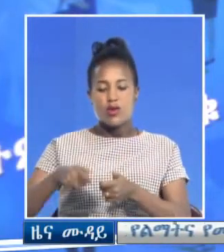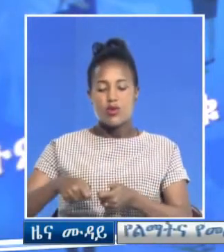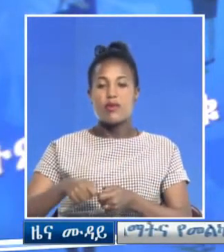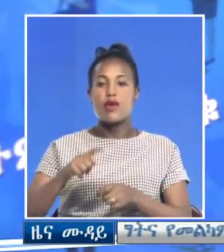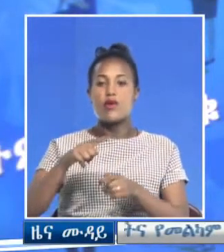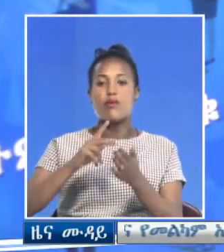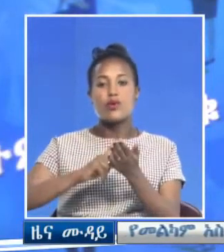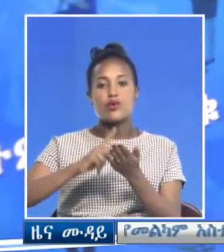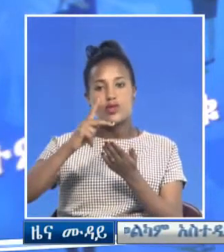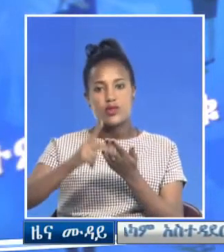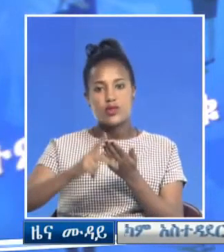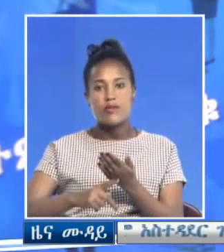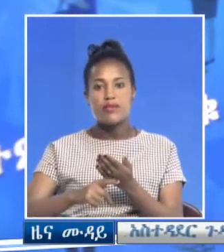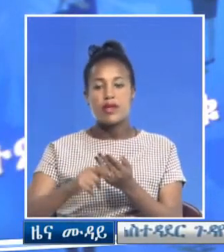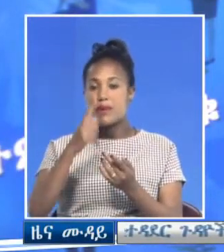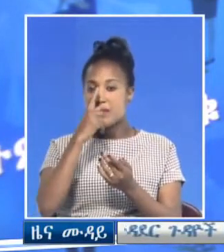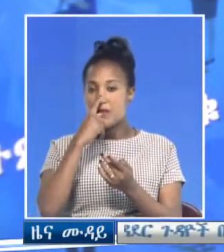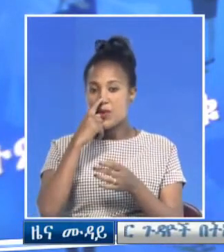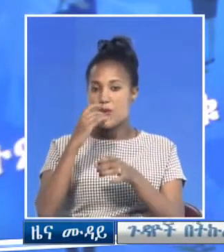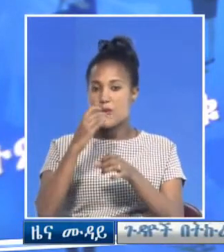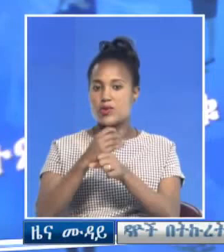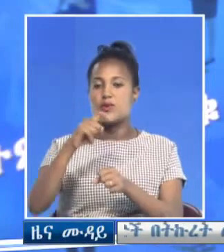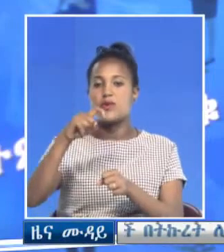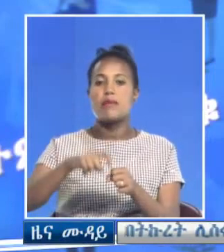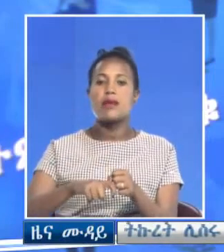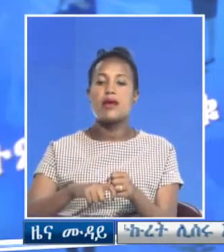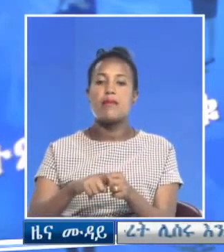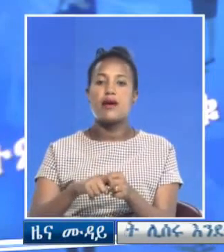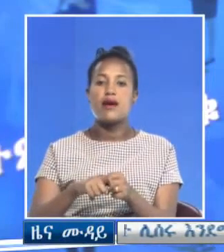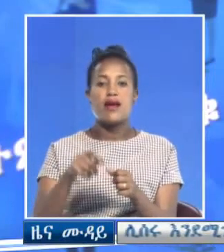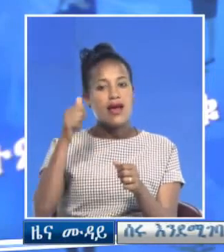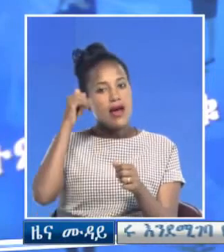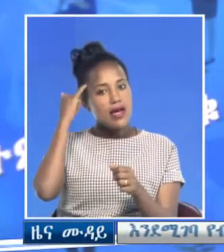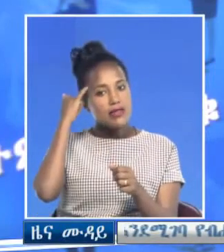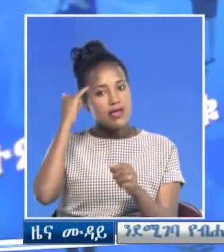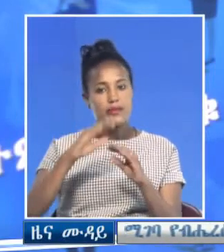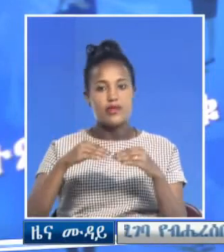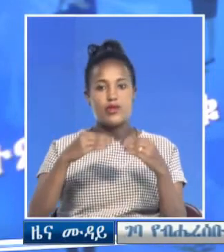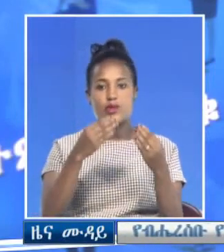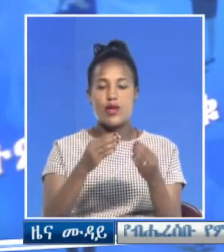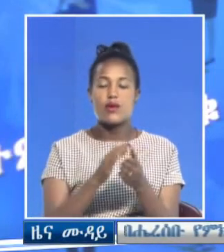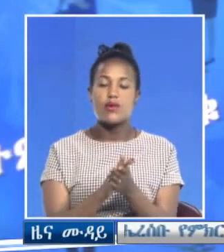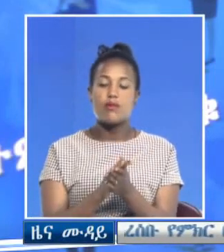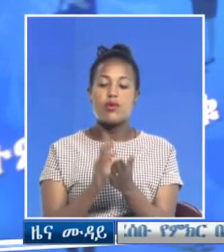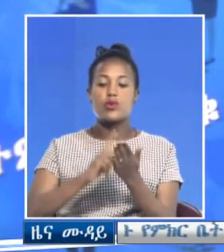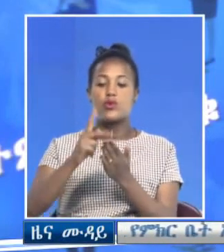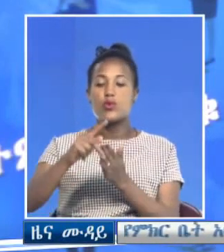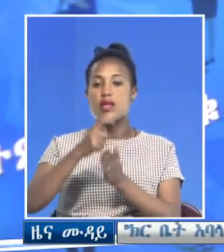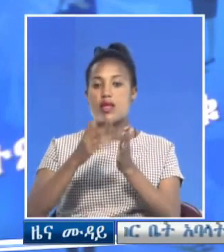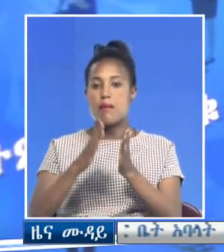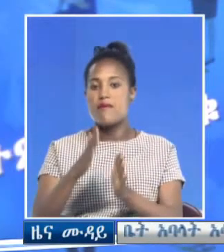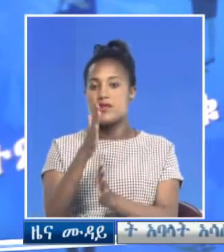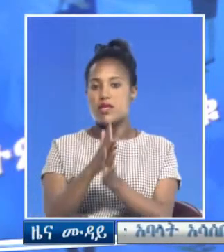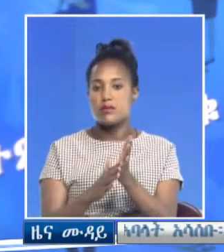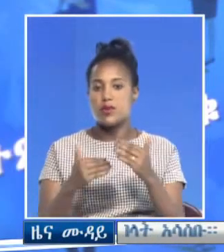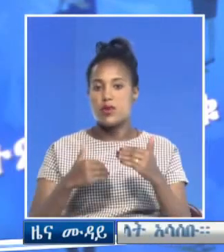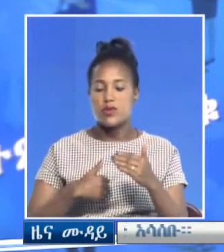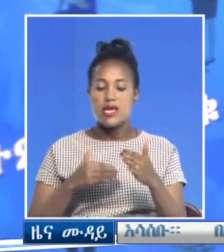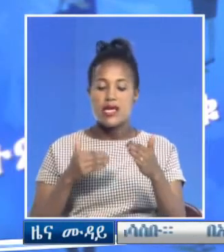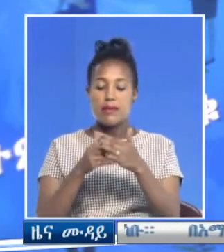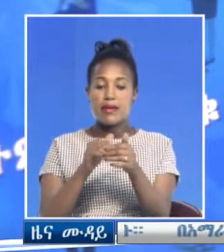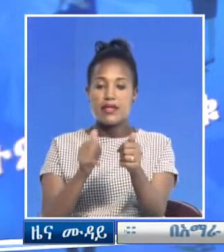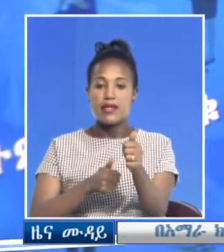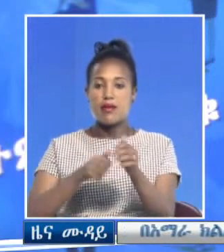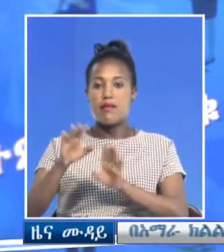የሚገኙ ፕሮጀክቶችን በተሞክሮ ሊወሰዱ እንደሚገባም አስተያየት ሰጪዎች ተናገሩ። ፕሮጀክቶቹ ውጤታማ አፈጻጸም እንዲኖራቸው የቅርብ